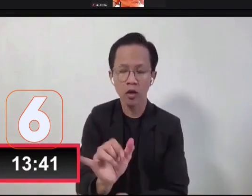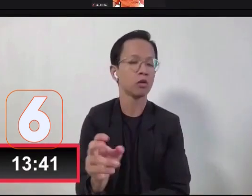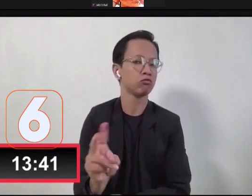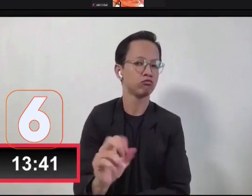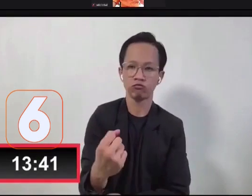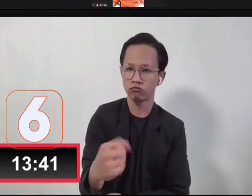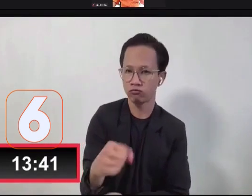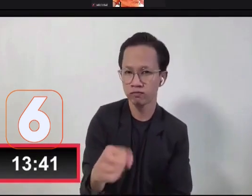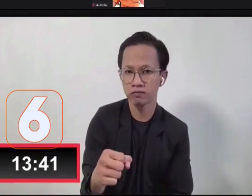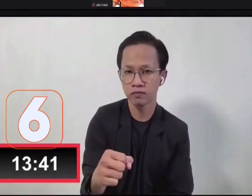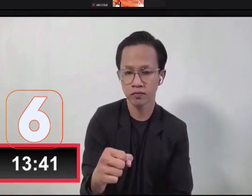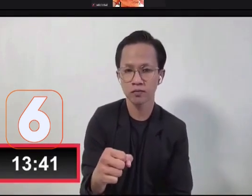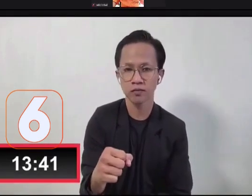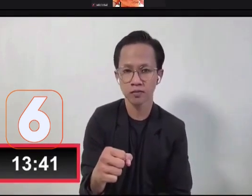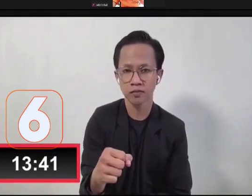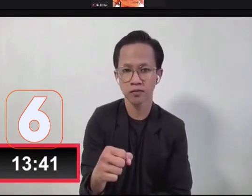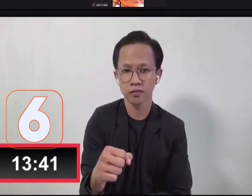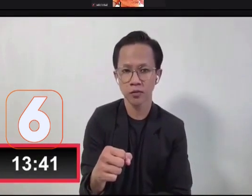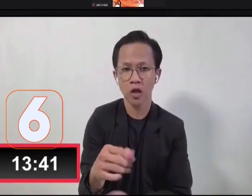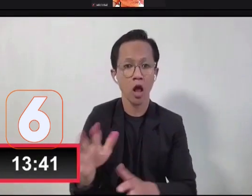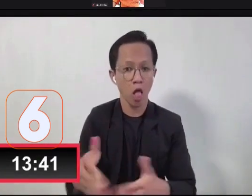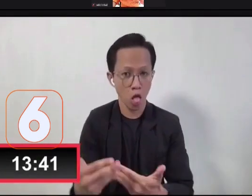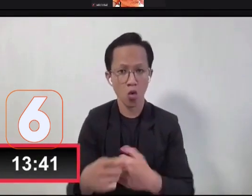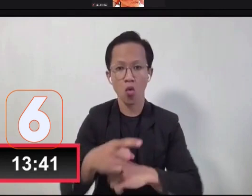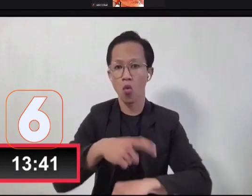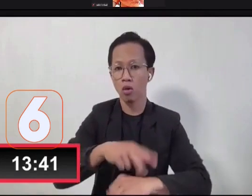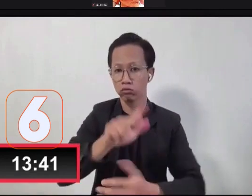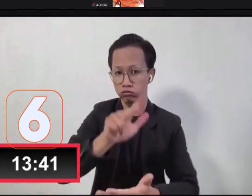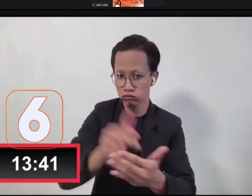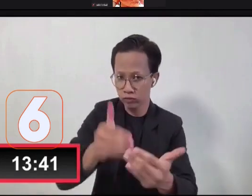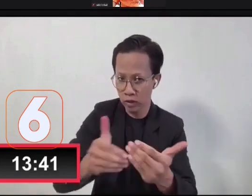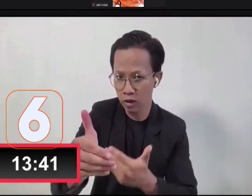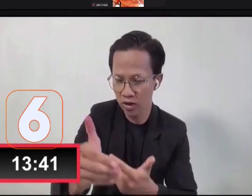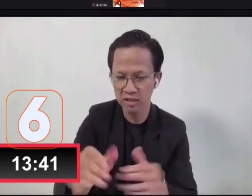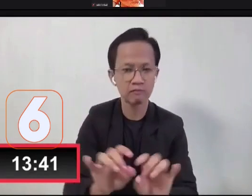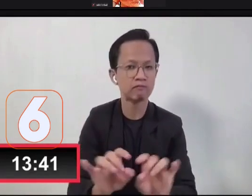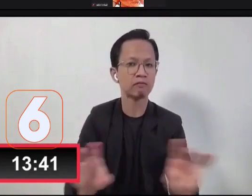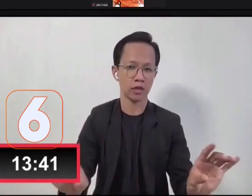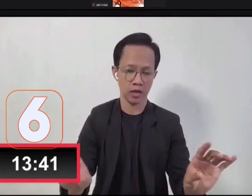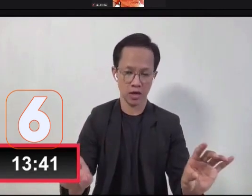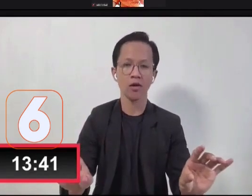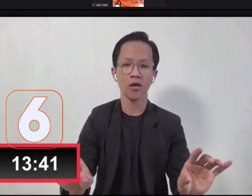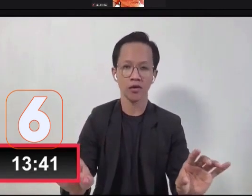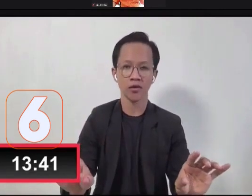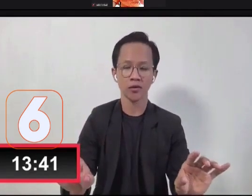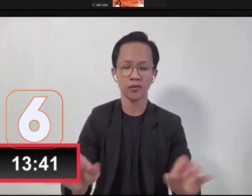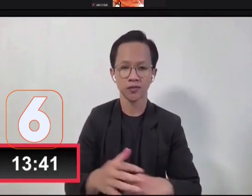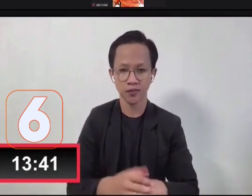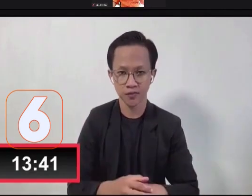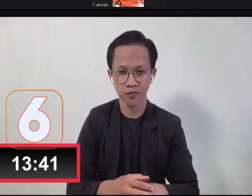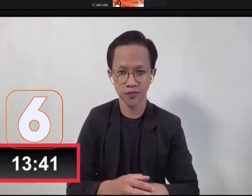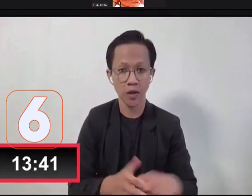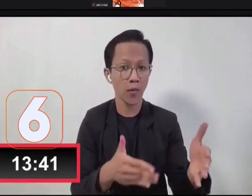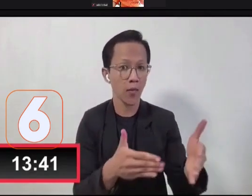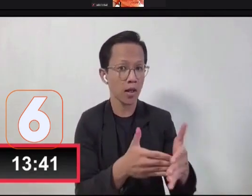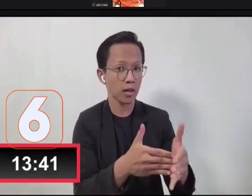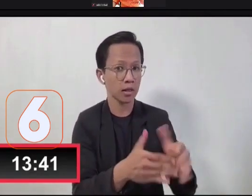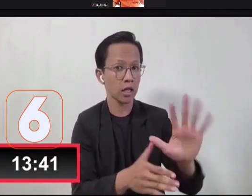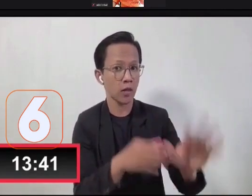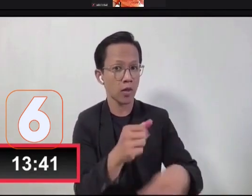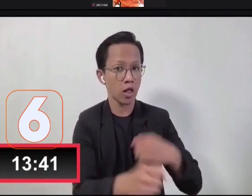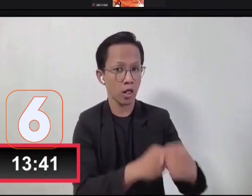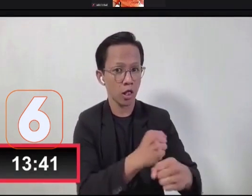terhadap jangka waktu pemberlakuannya bahwa sementara itu berkaitan dengan batas waktu 5 tahun sebagai jangka waktu berlakunya